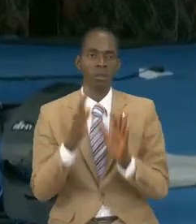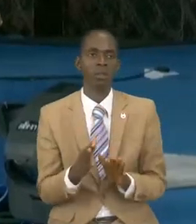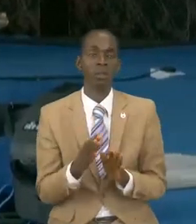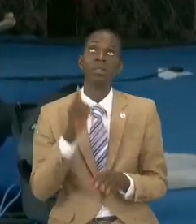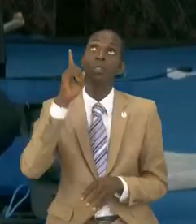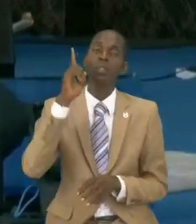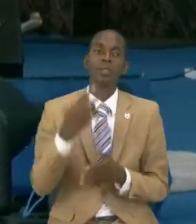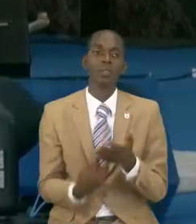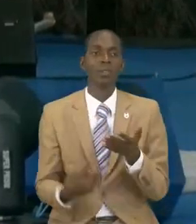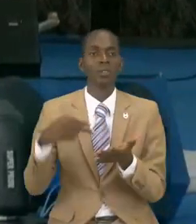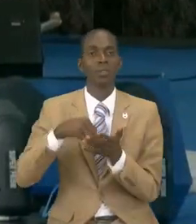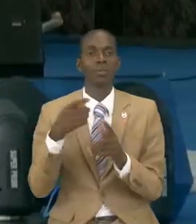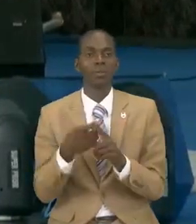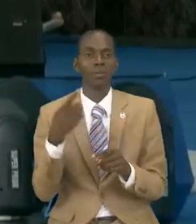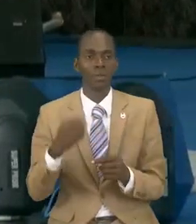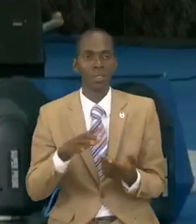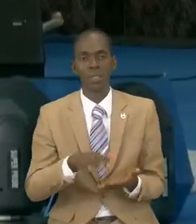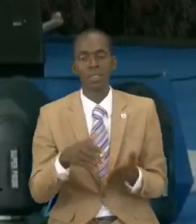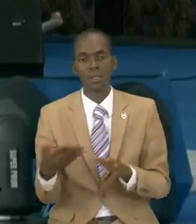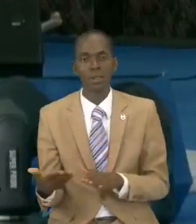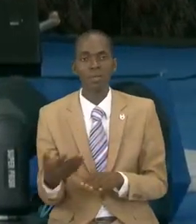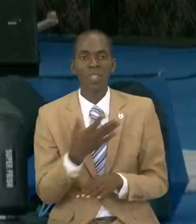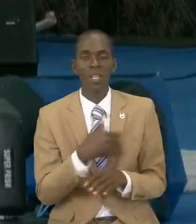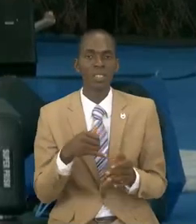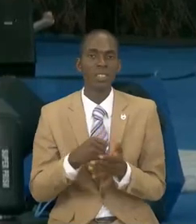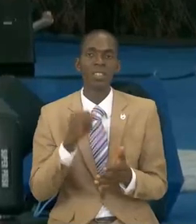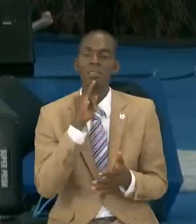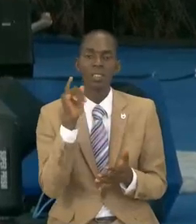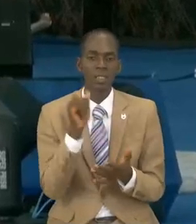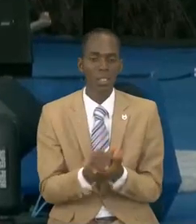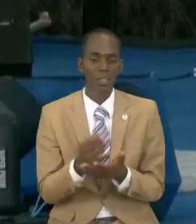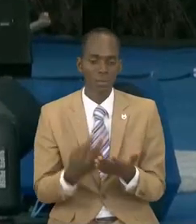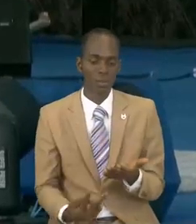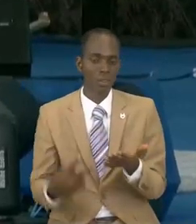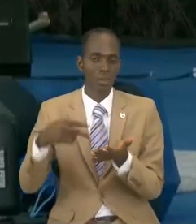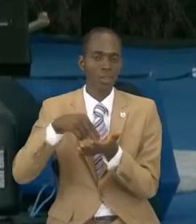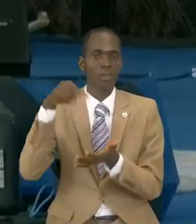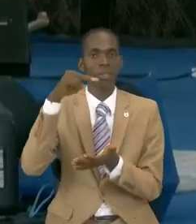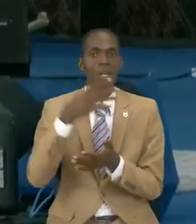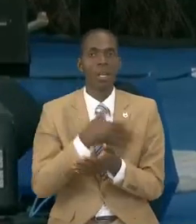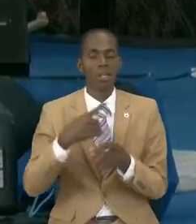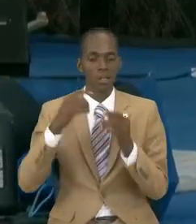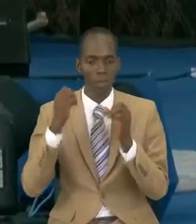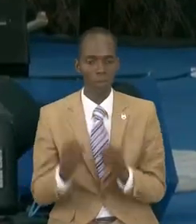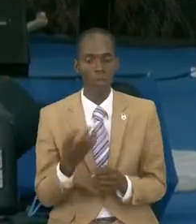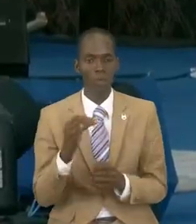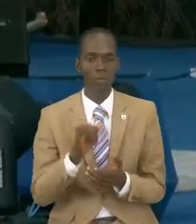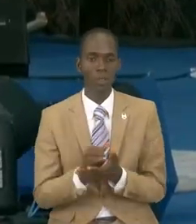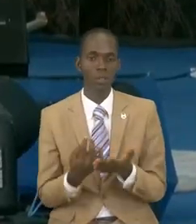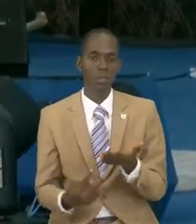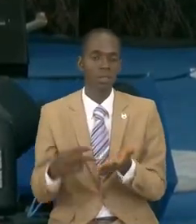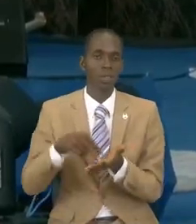Il est ressuscité des morts et c'est cette résurrection et la puissance de